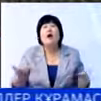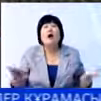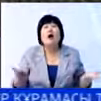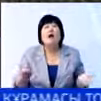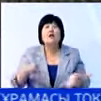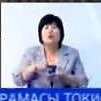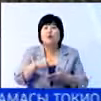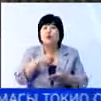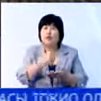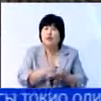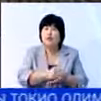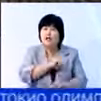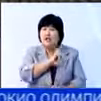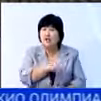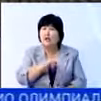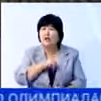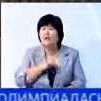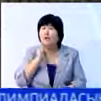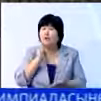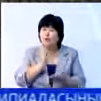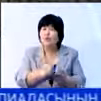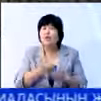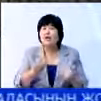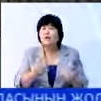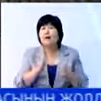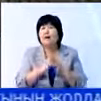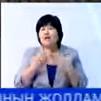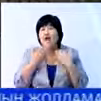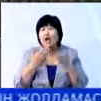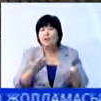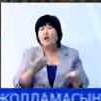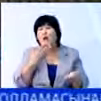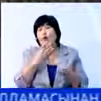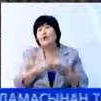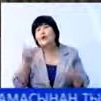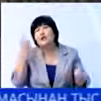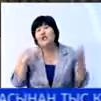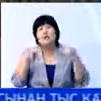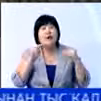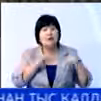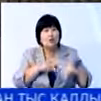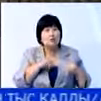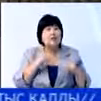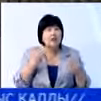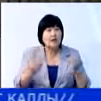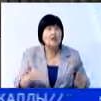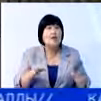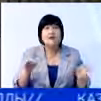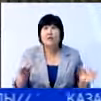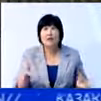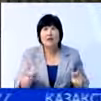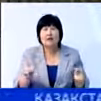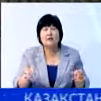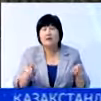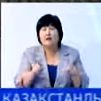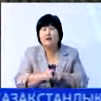өзінің ұстанымы мықтылығына жасап, туырлықпенен кітабында да, өзінің шығармашылық жұмысында да сол неден ешқандай